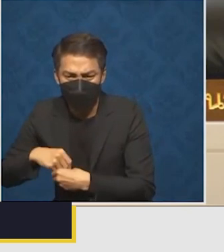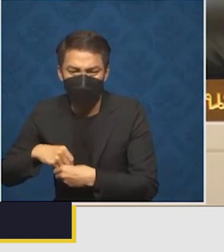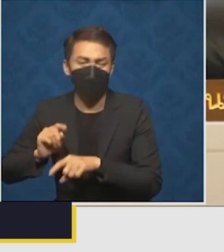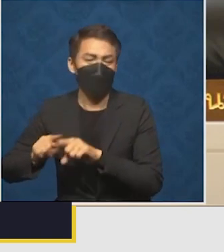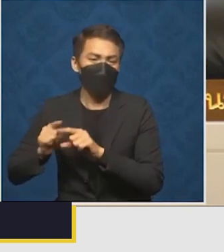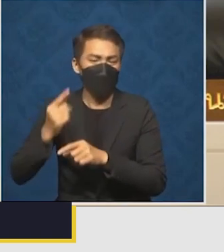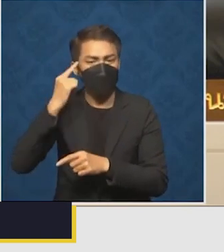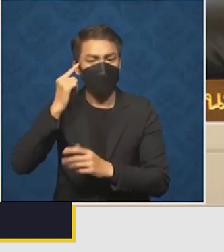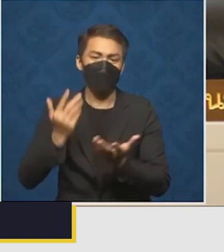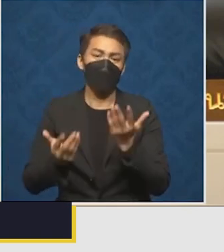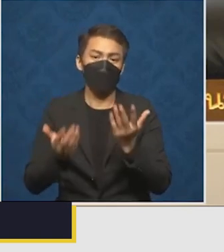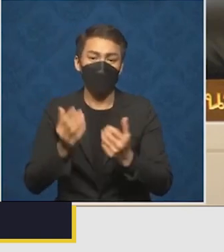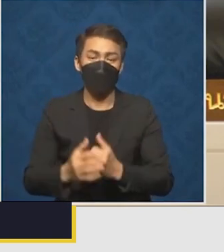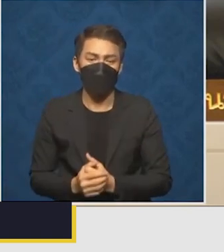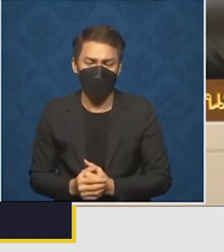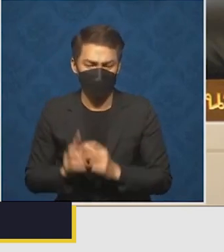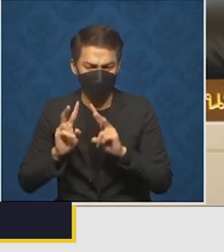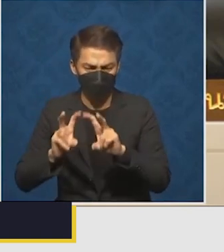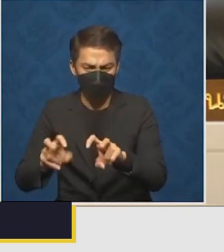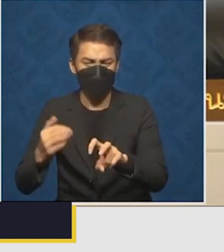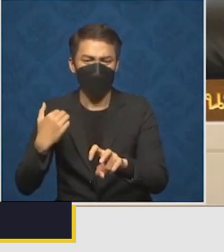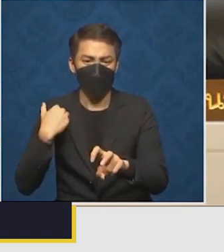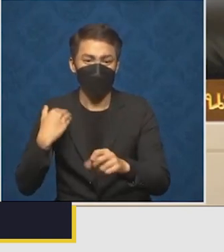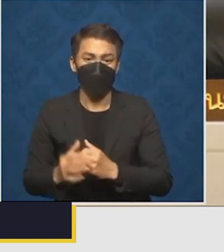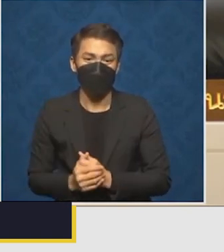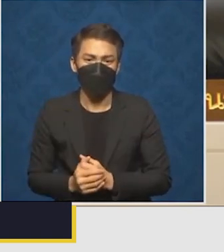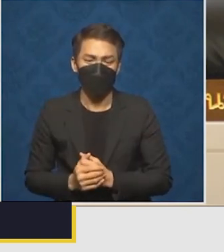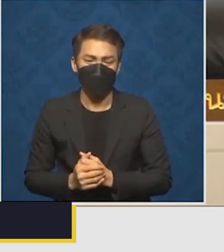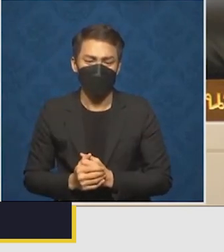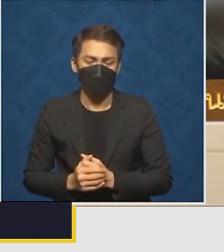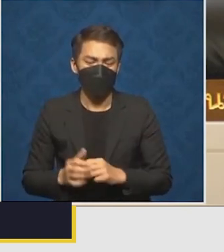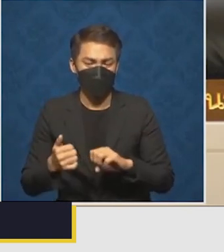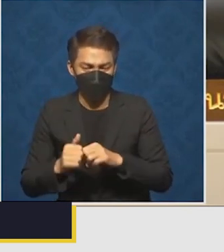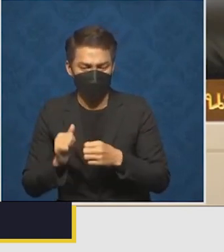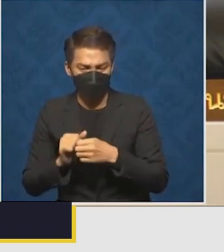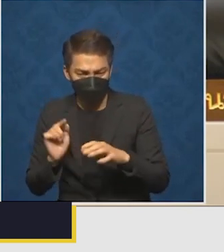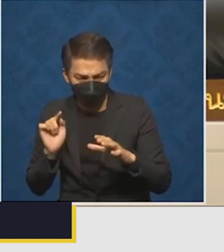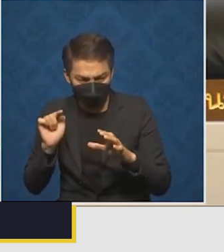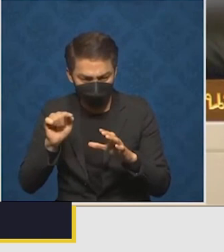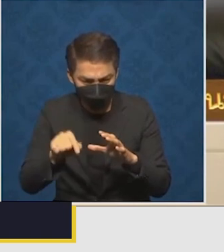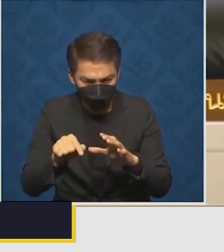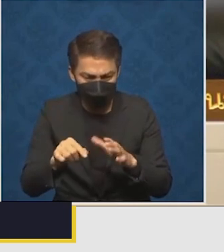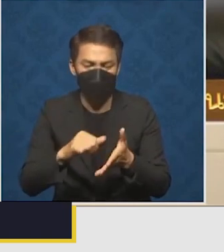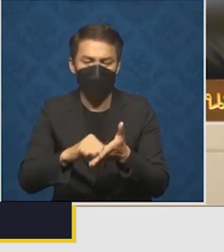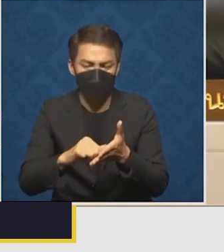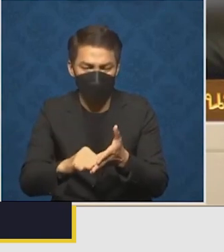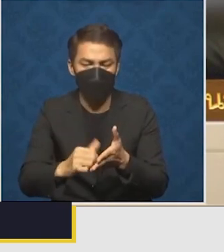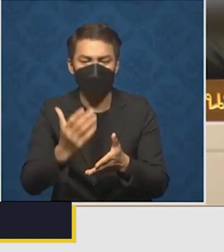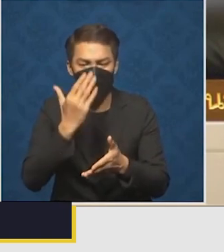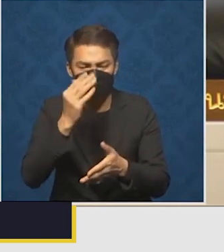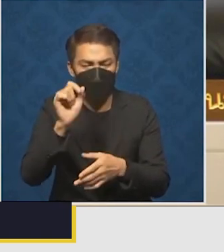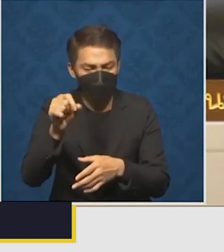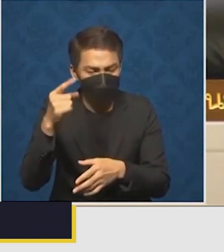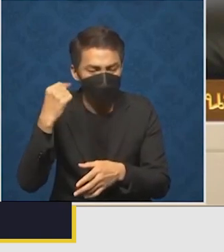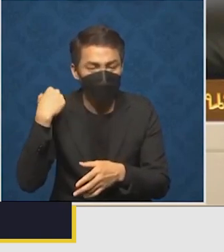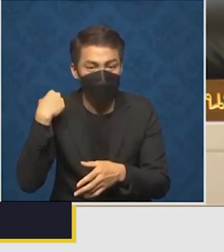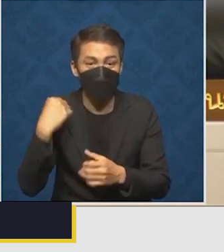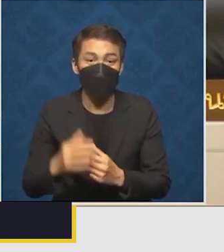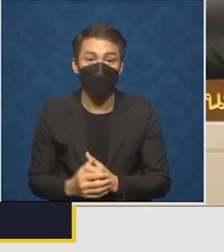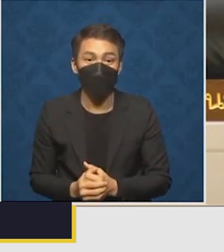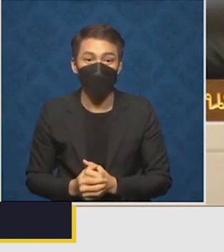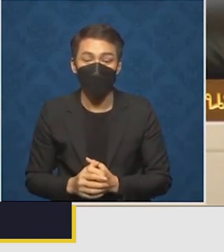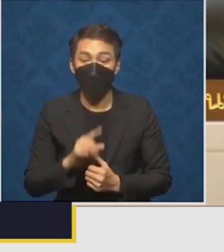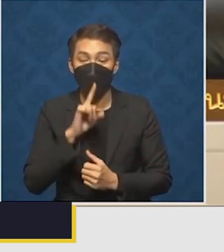มันก็เป็นความน่ากังวลเหมือนกันว่าความพยายามที่เรากำลังอภิปรายกันอยู่ทุกวันนี้เราต้องการให้นำไปสู่การ